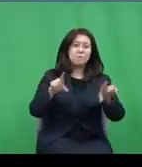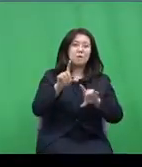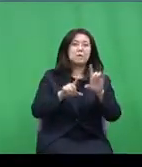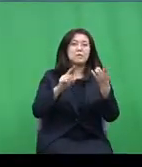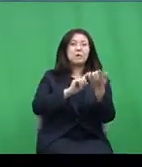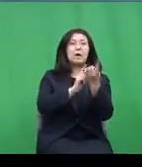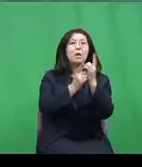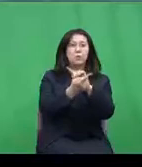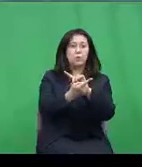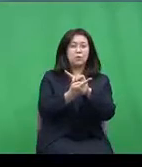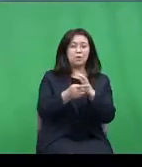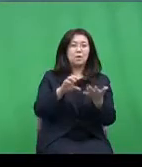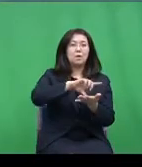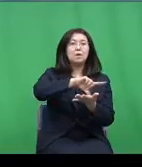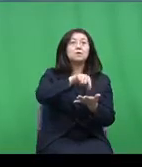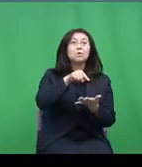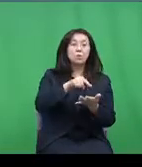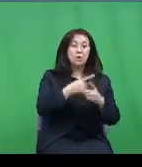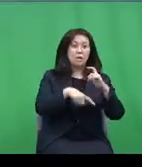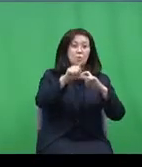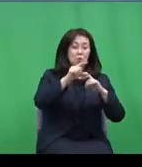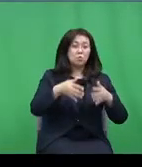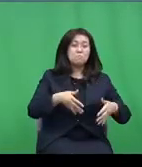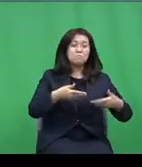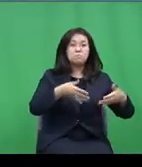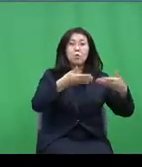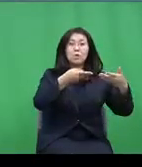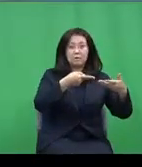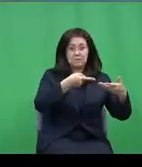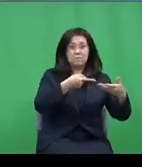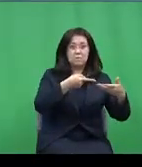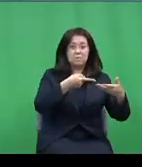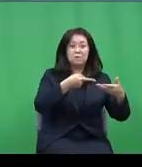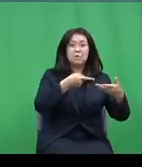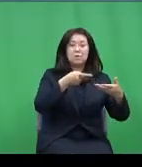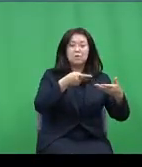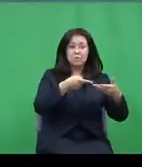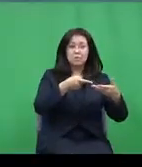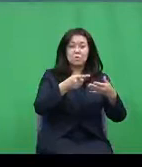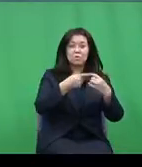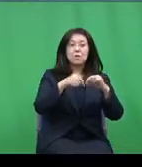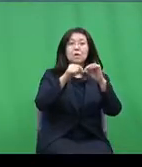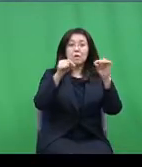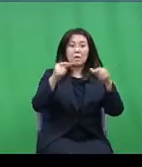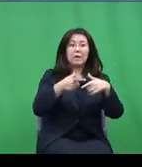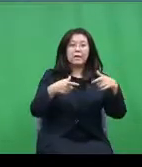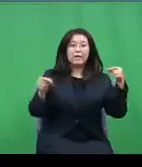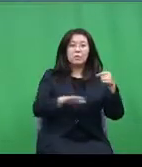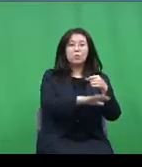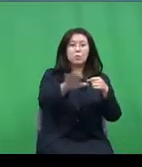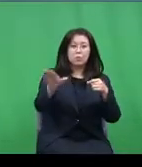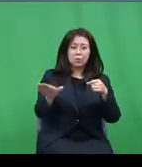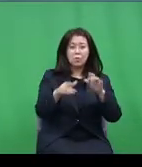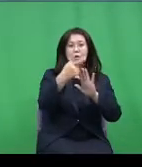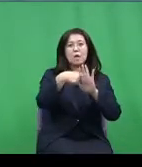して、地方が大いに活性化する。それが、まあ、日本国全体のテ